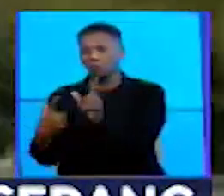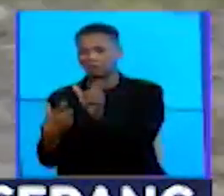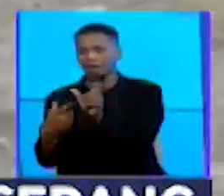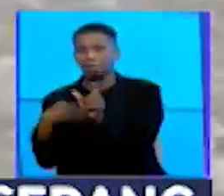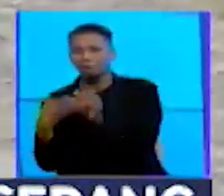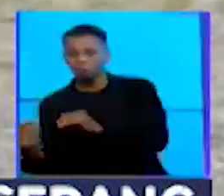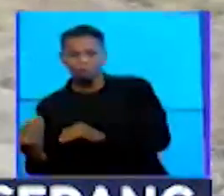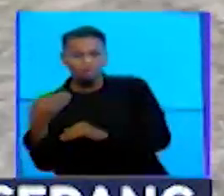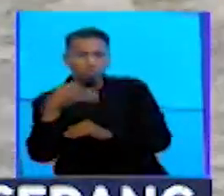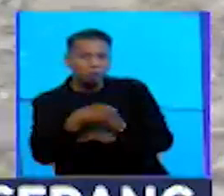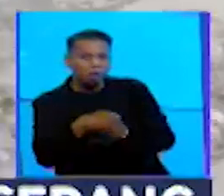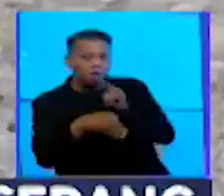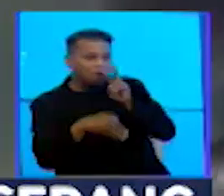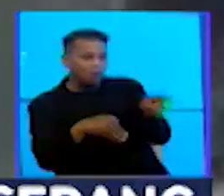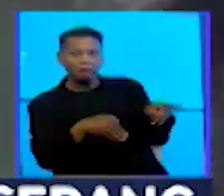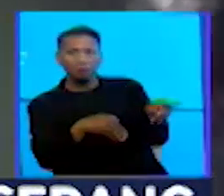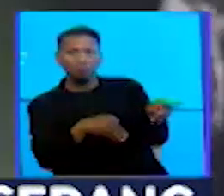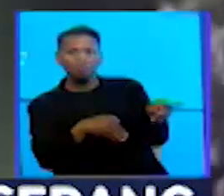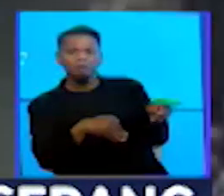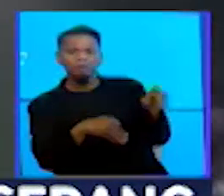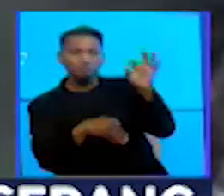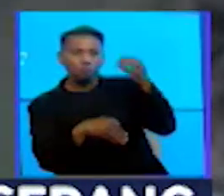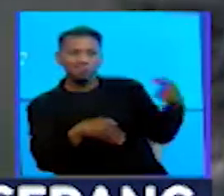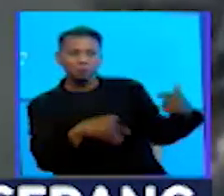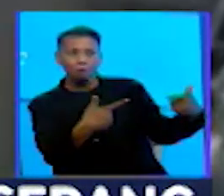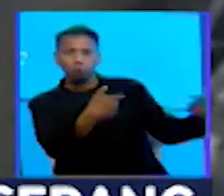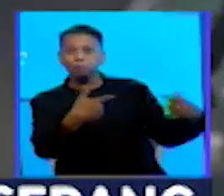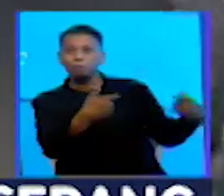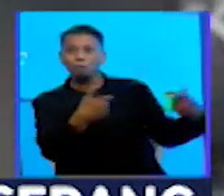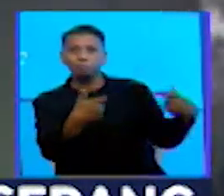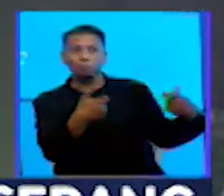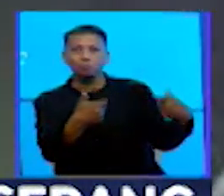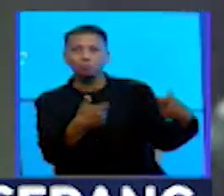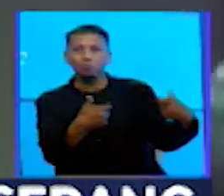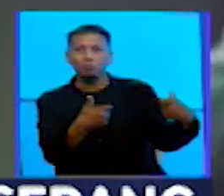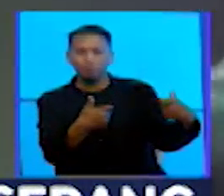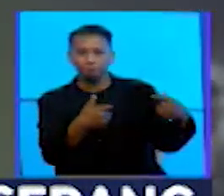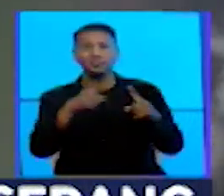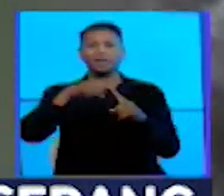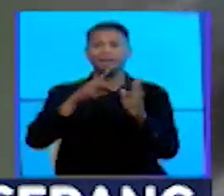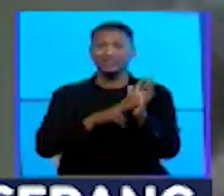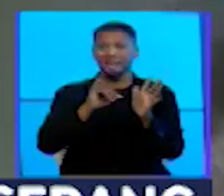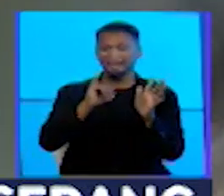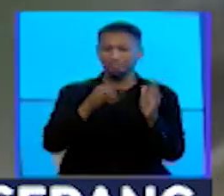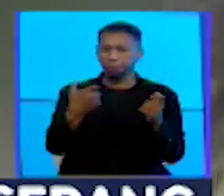Baku tembak pun tak dapat dihindari. Seorang anggota TNI terluka tembak dilarikan untuk mendapatkan perawatan medis.